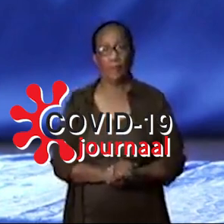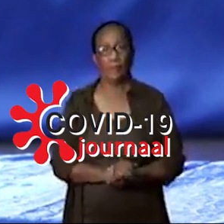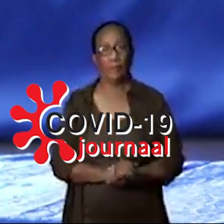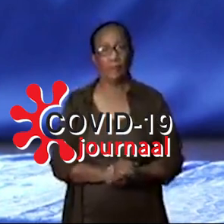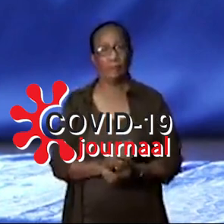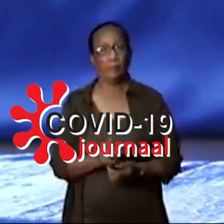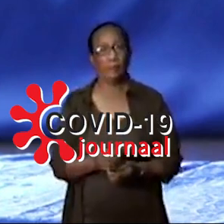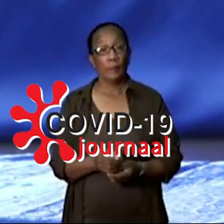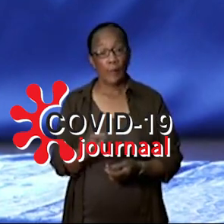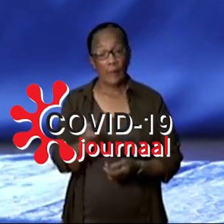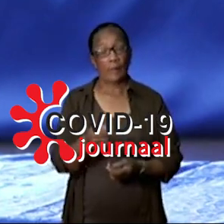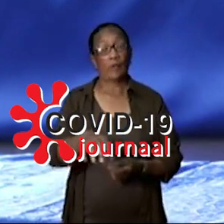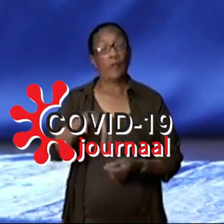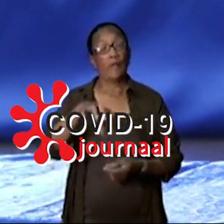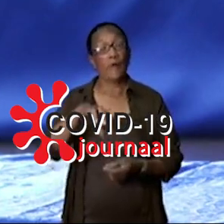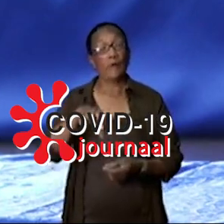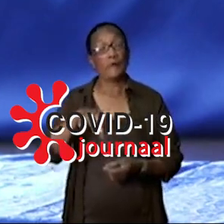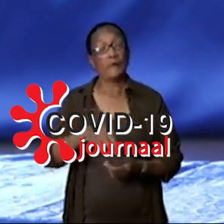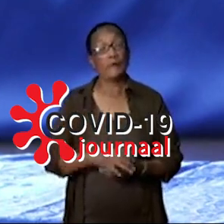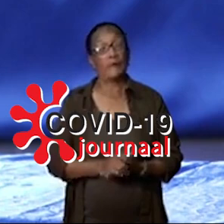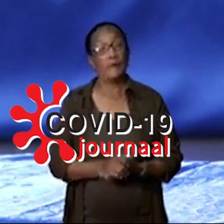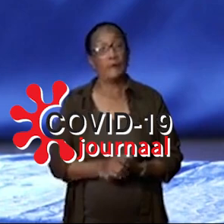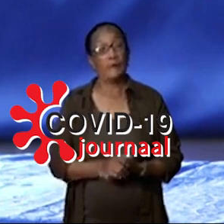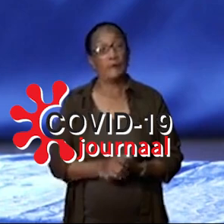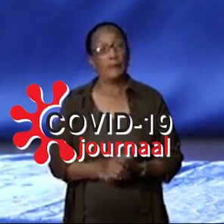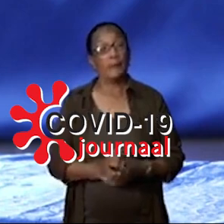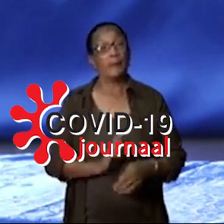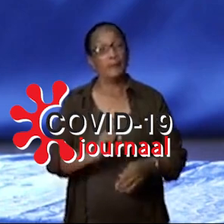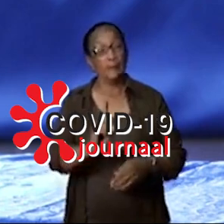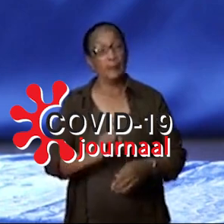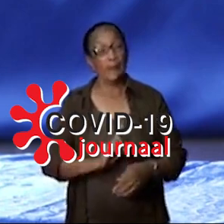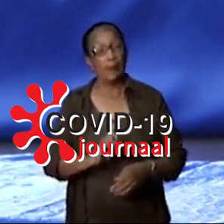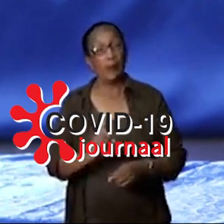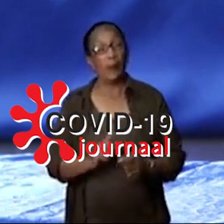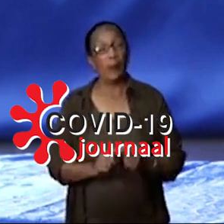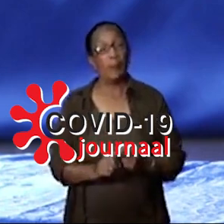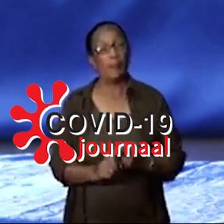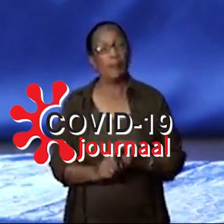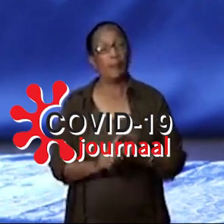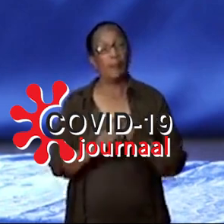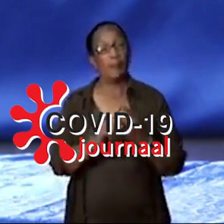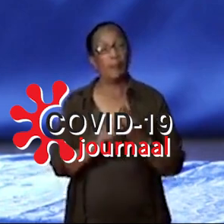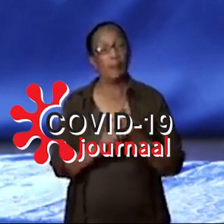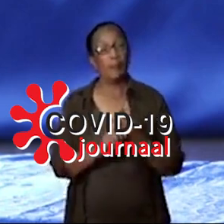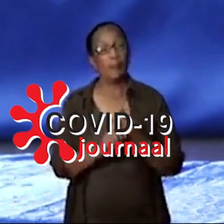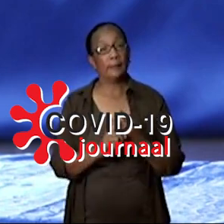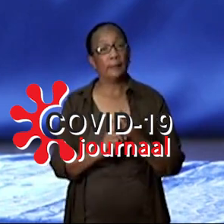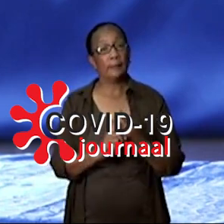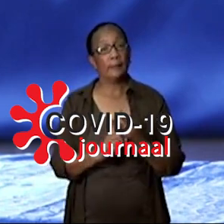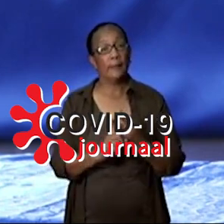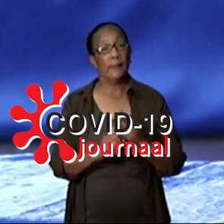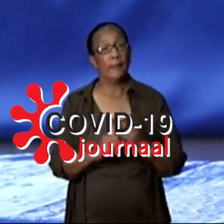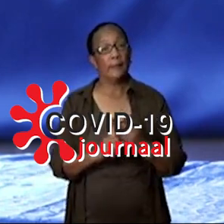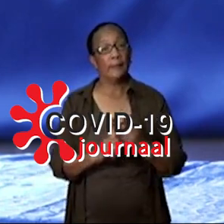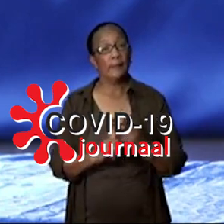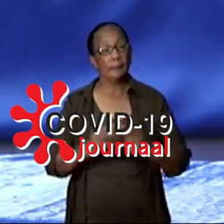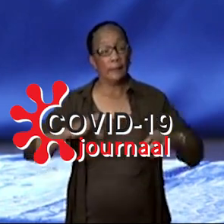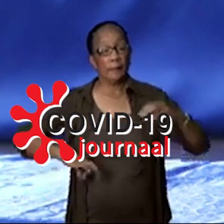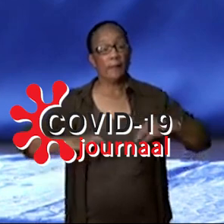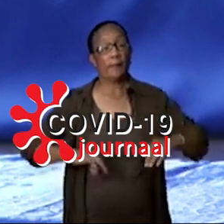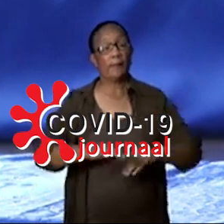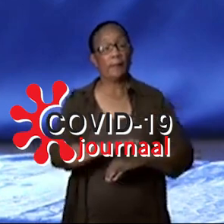Er is een fonds die vertegenwoordigers heeft. De vertegenwoordigers zijn vertegenwoordigers van het ministerie